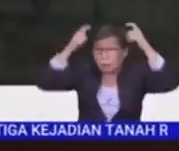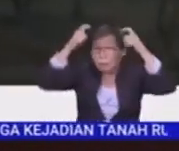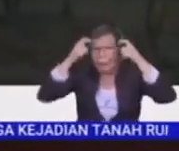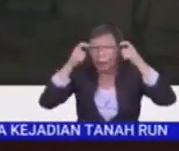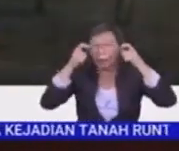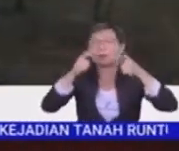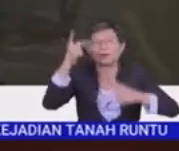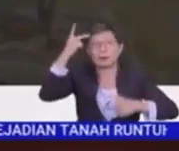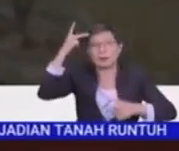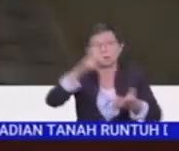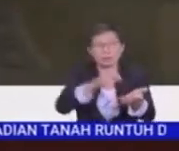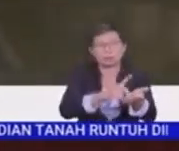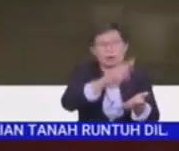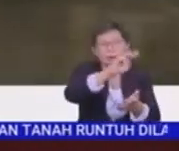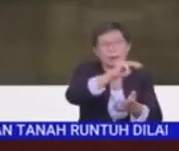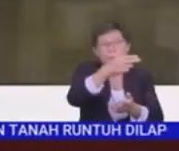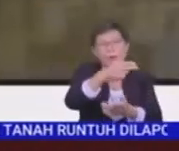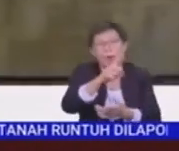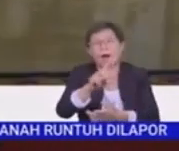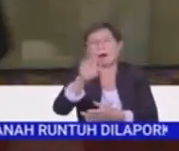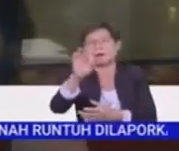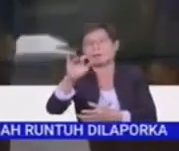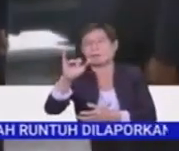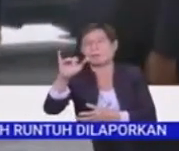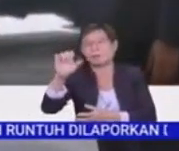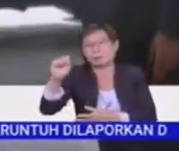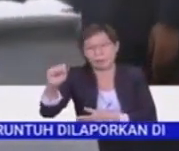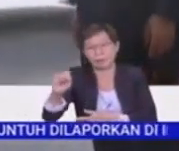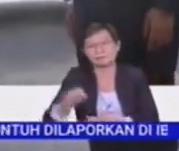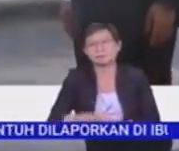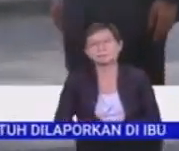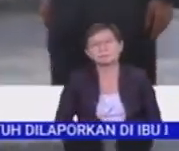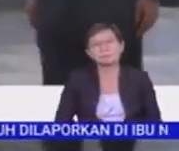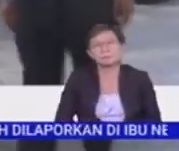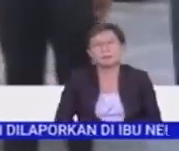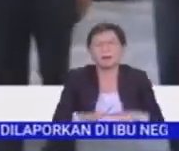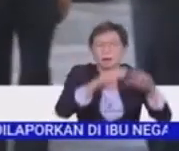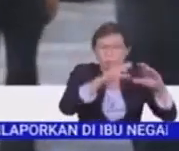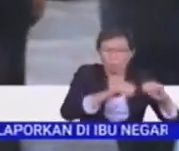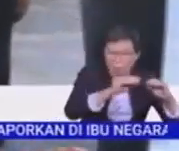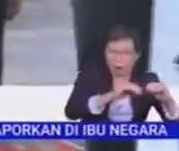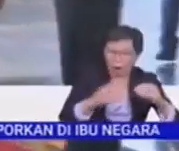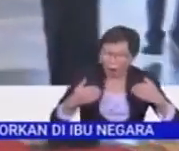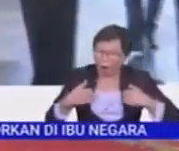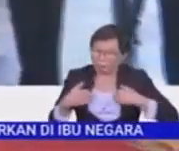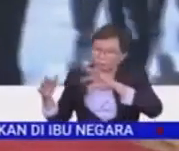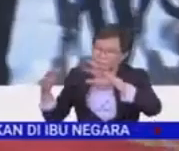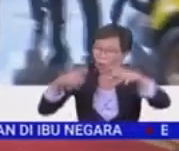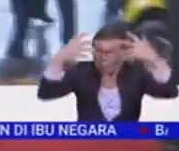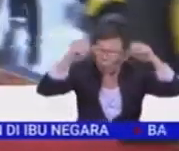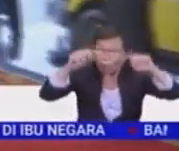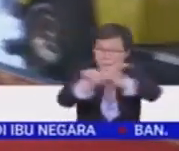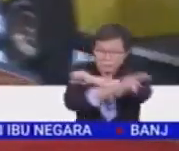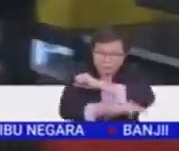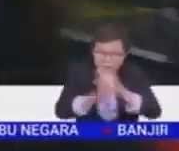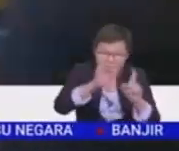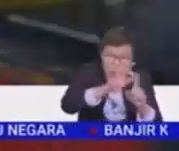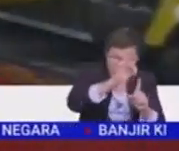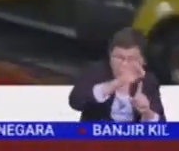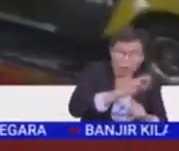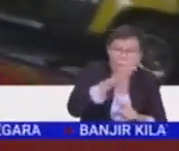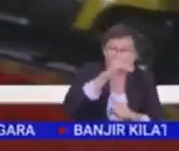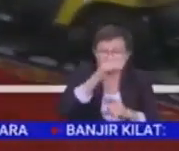Kelantan Tengku dokter Muhammad Faiz Petra Sultan Ismail Petra mesra itu turut dihadiri yang dipertuan Negeri Pulau Pinang